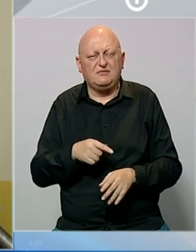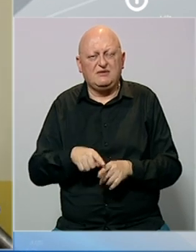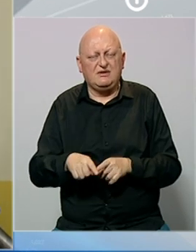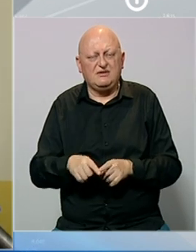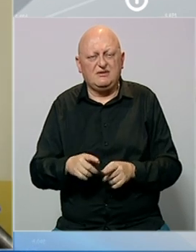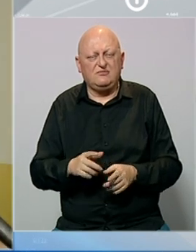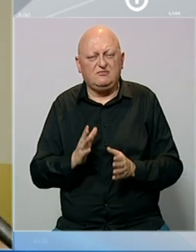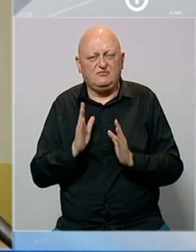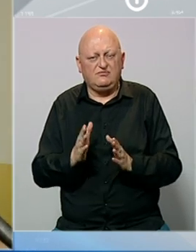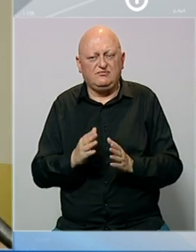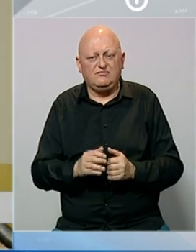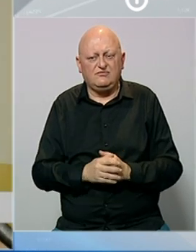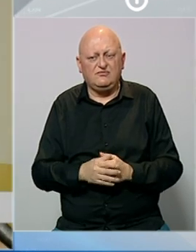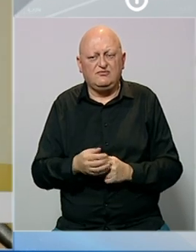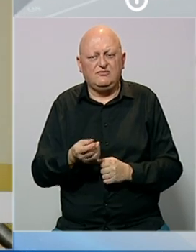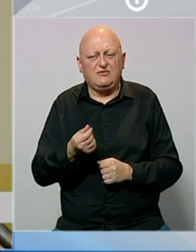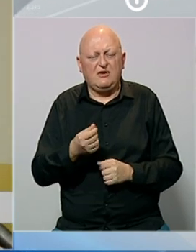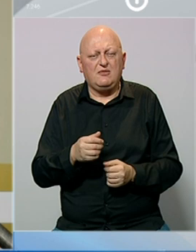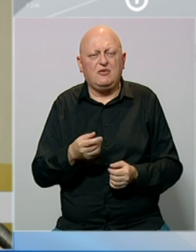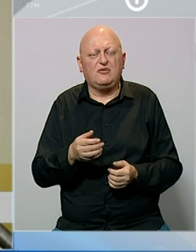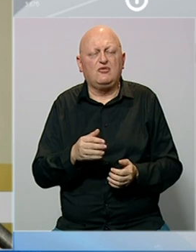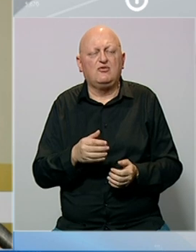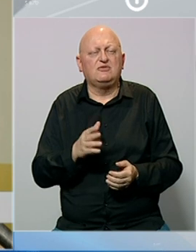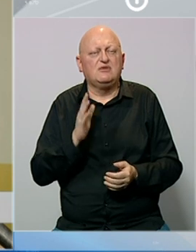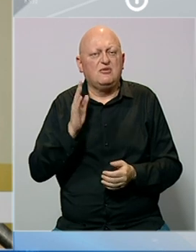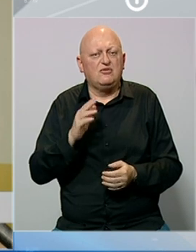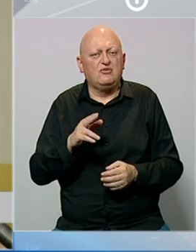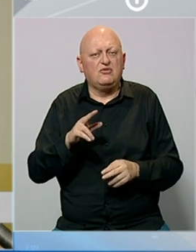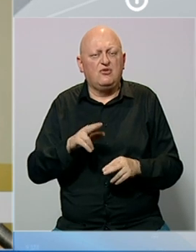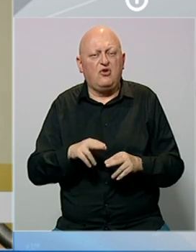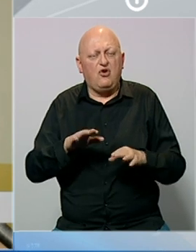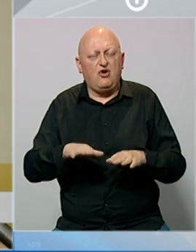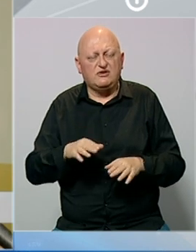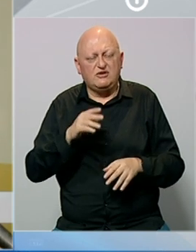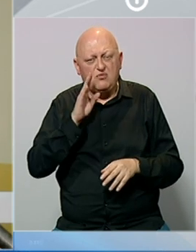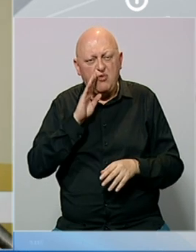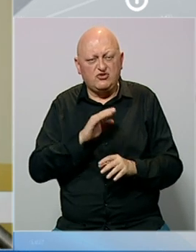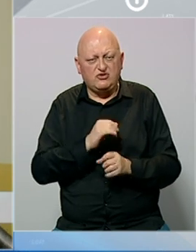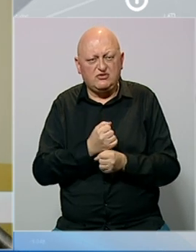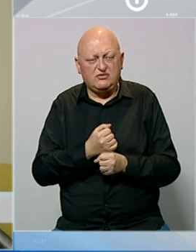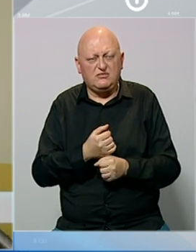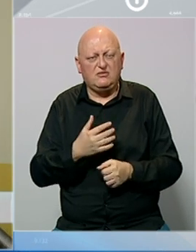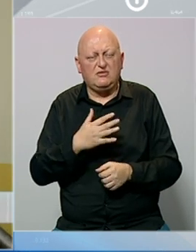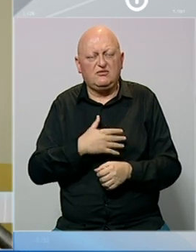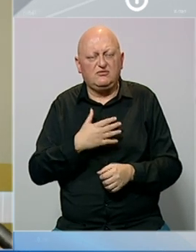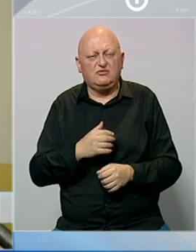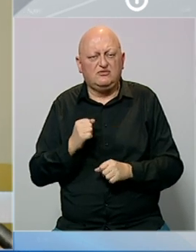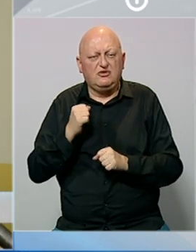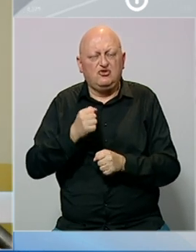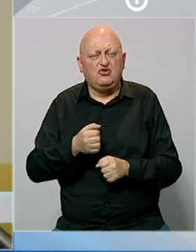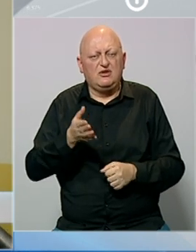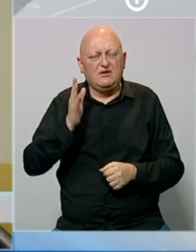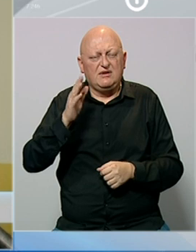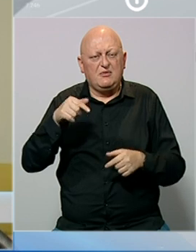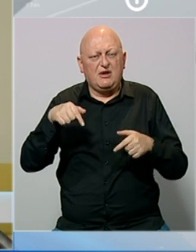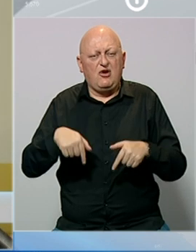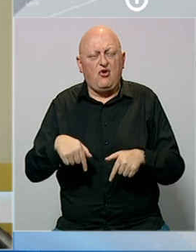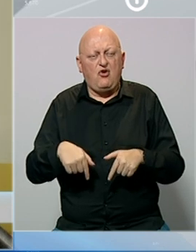tempom dalje. Planovi za budućnost definitivno ostati u Bosni i Hercegovini zato što želim da donesem napredak